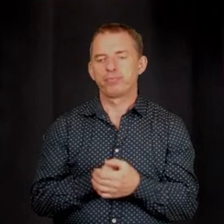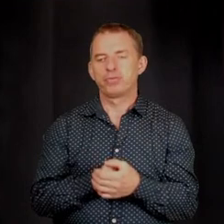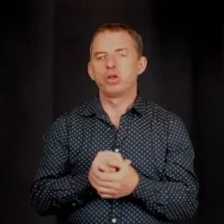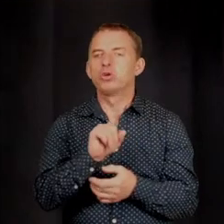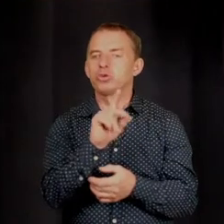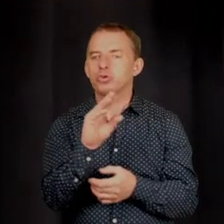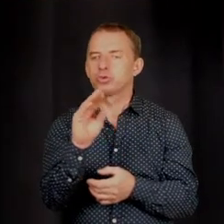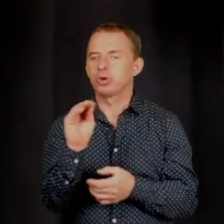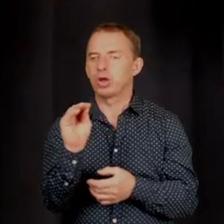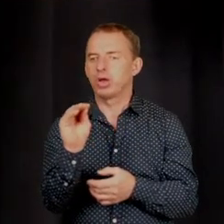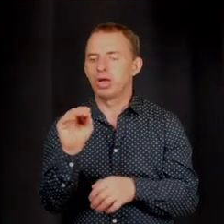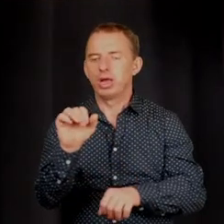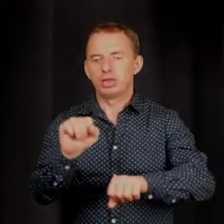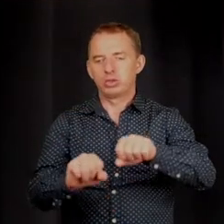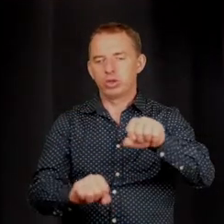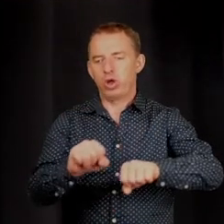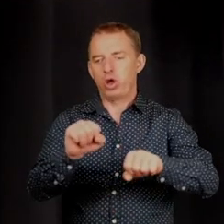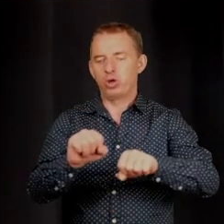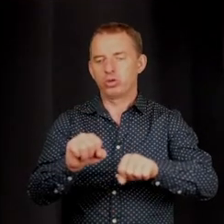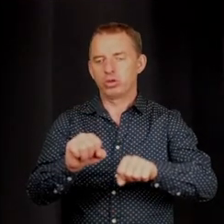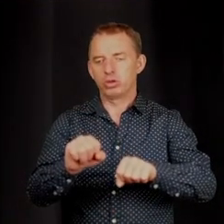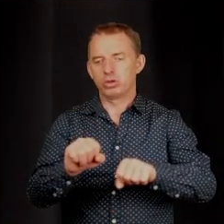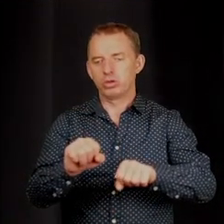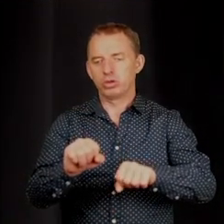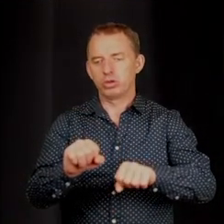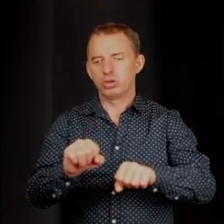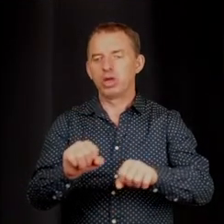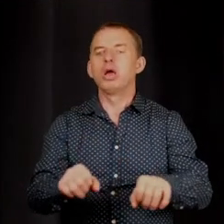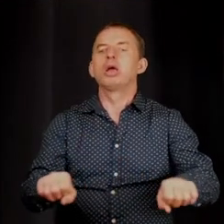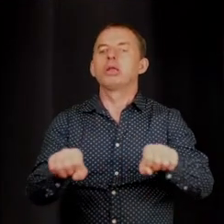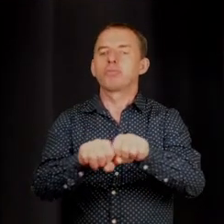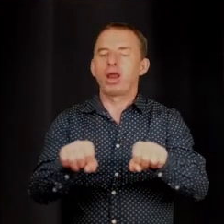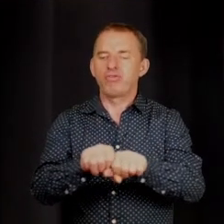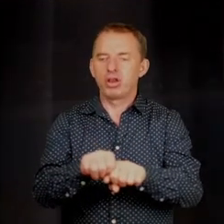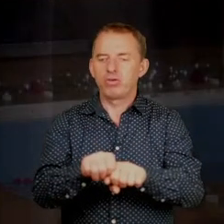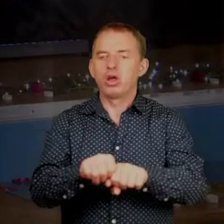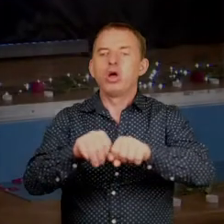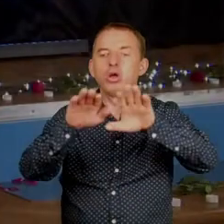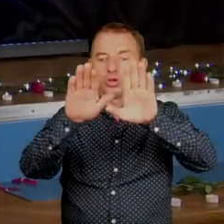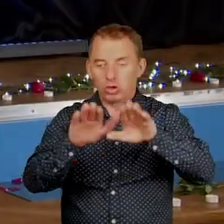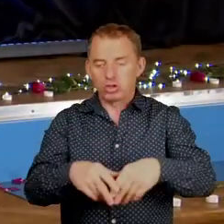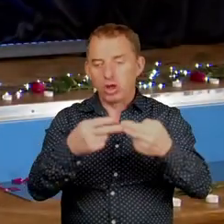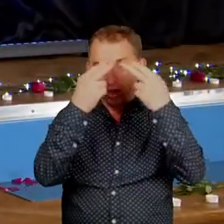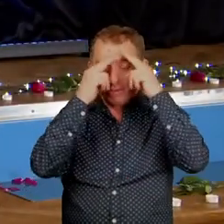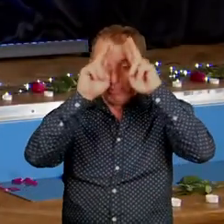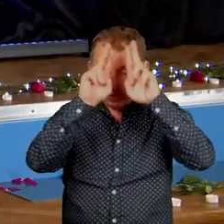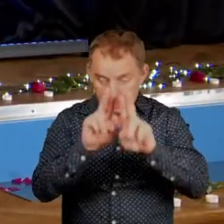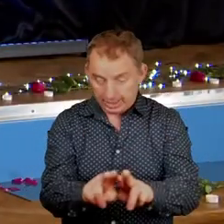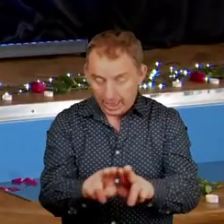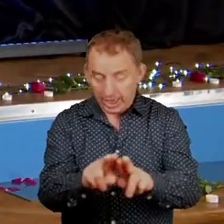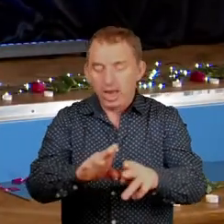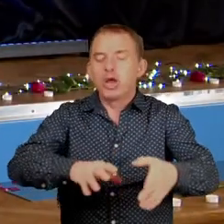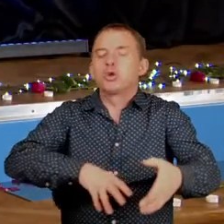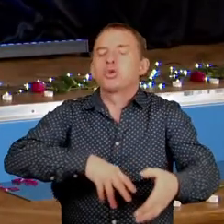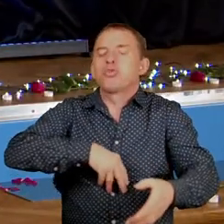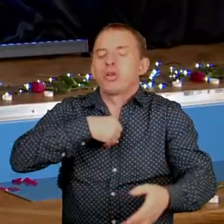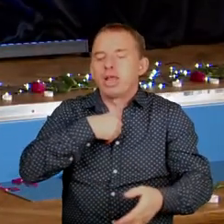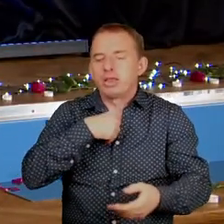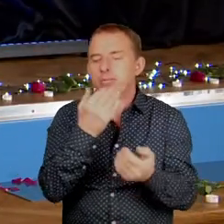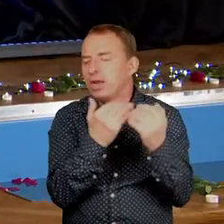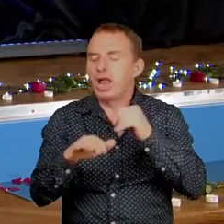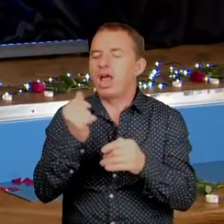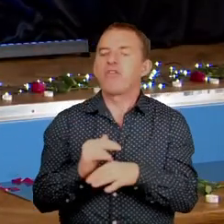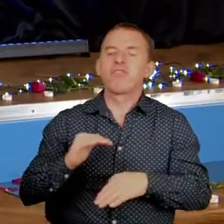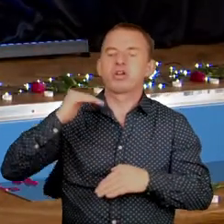że sąd że sprawiedliwość została przyznana świętym Najwyższego. Here's the incredible good news of the judgment.